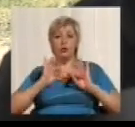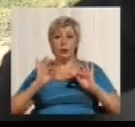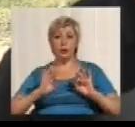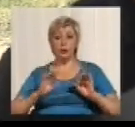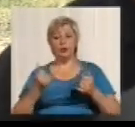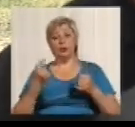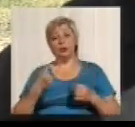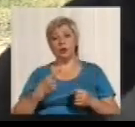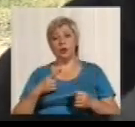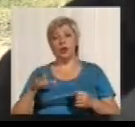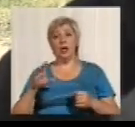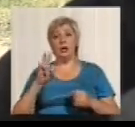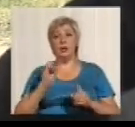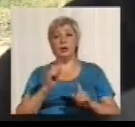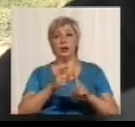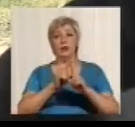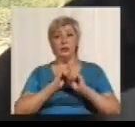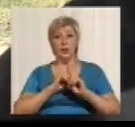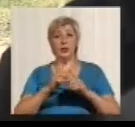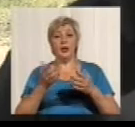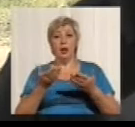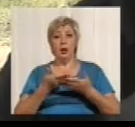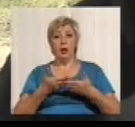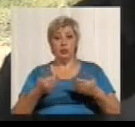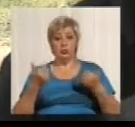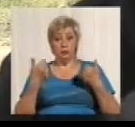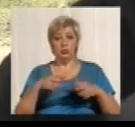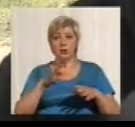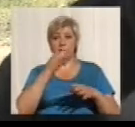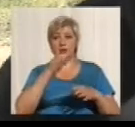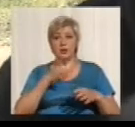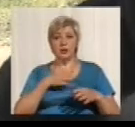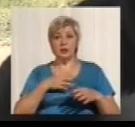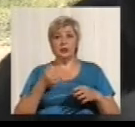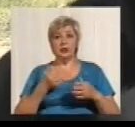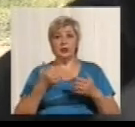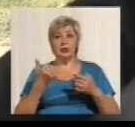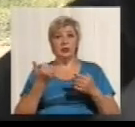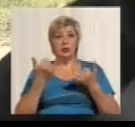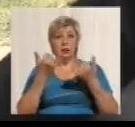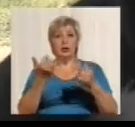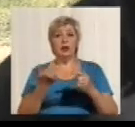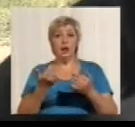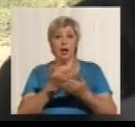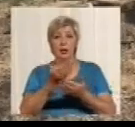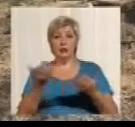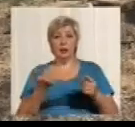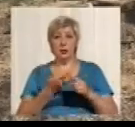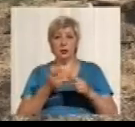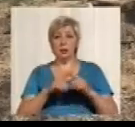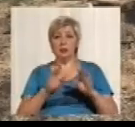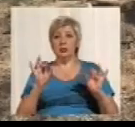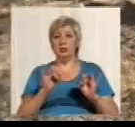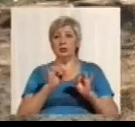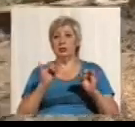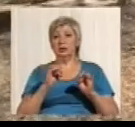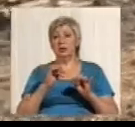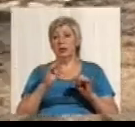чекаємо на відповідь, але вже нам сказали, ну, скажімо так, усно, так, що для них це дуже цікава інформація, вони почули про неї від